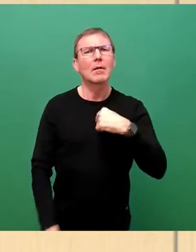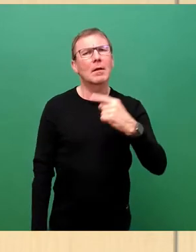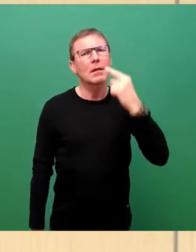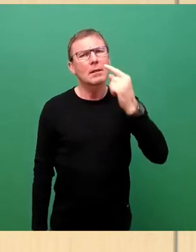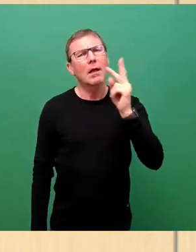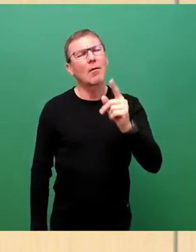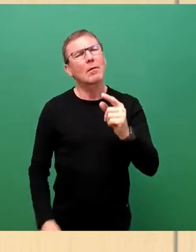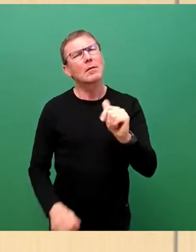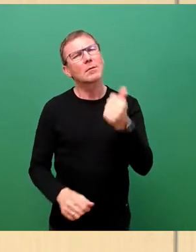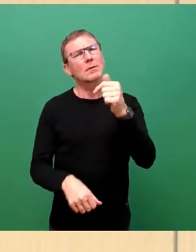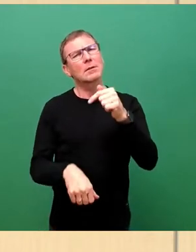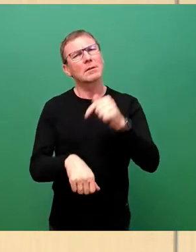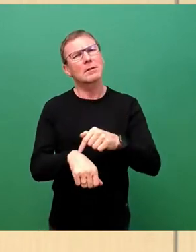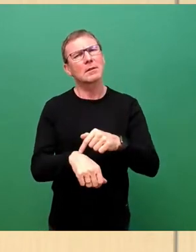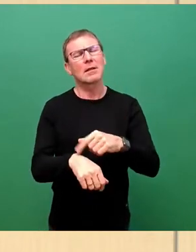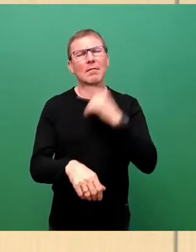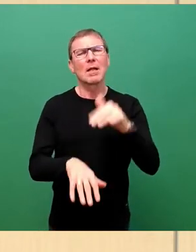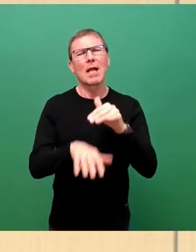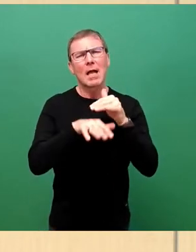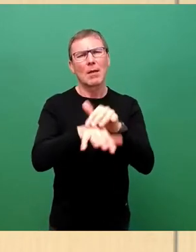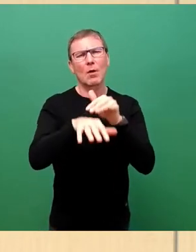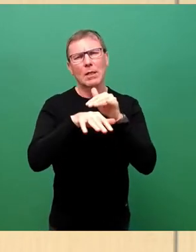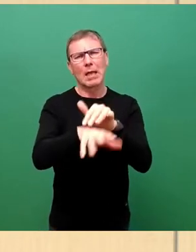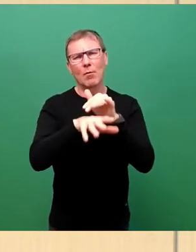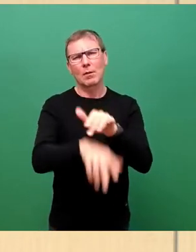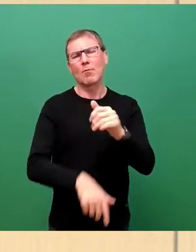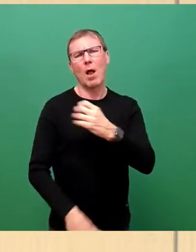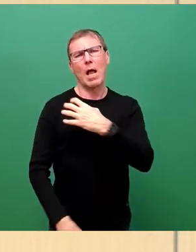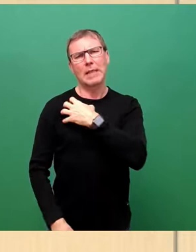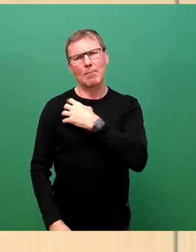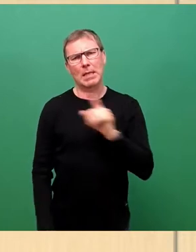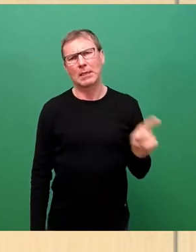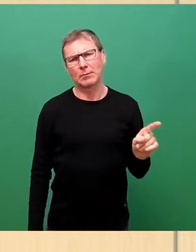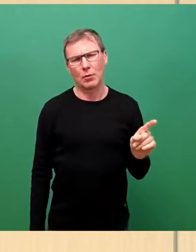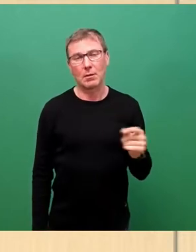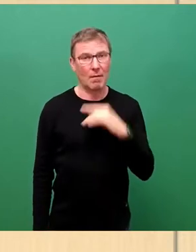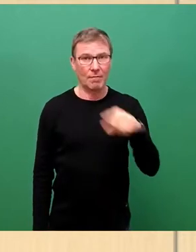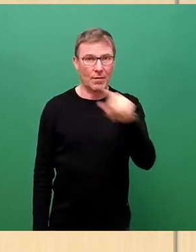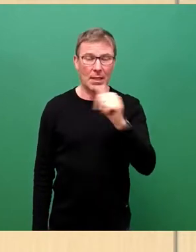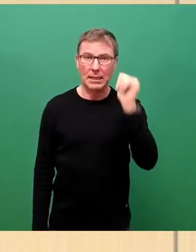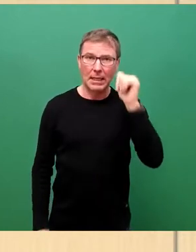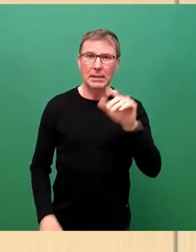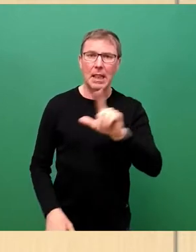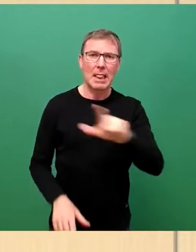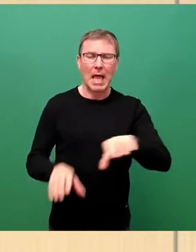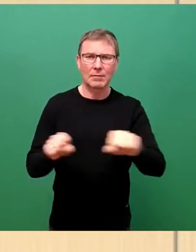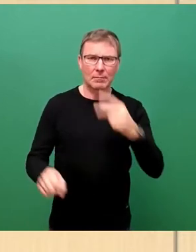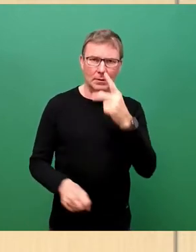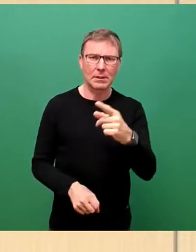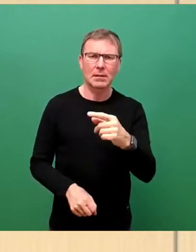der anhaltenden Demonstrationen in St. Petersburg, ich denke, viele haben gestern den Livestream gesehen mit der Verhaftung der alten